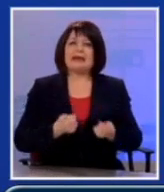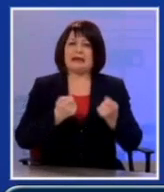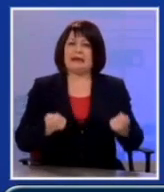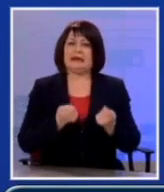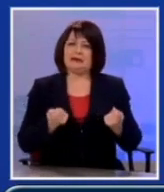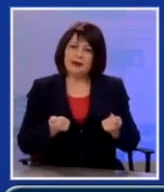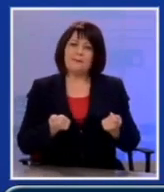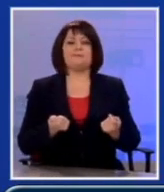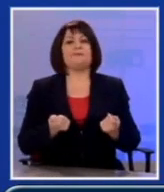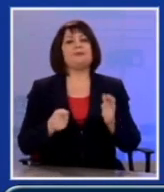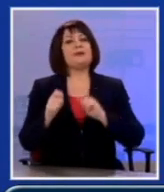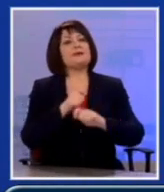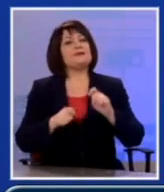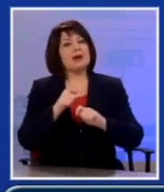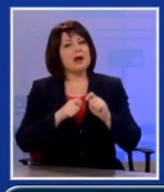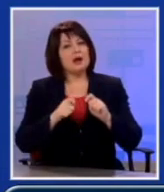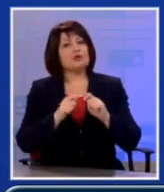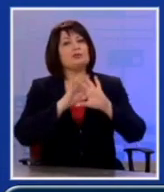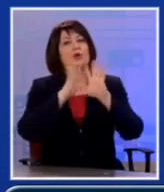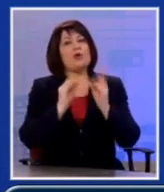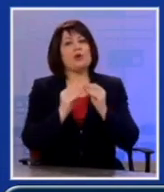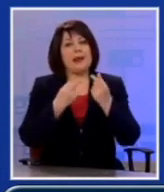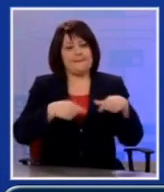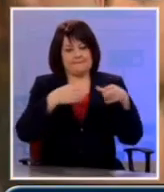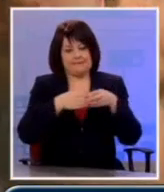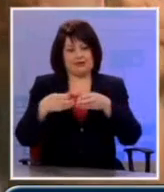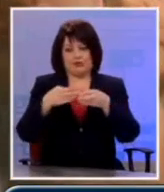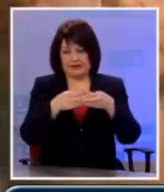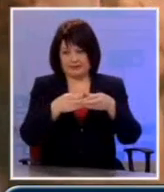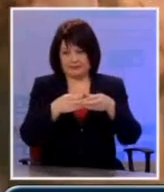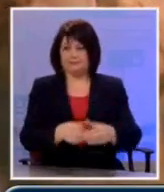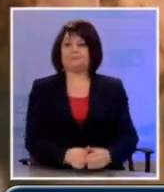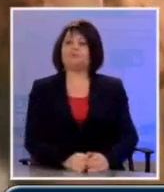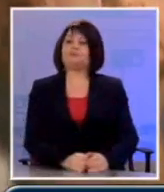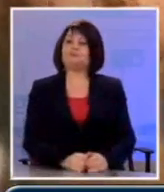υλοποιείται η συγκρότηση όλων των επιτροπών.